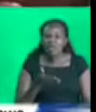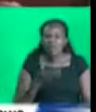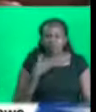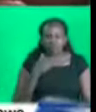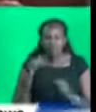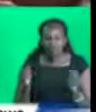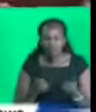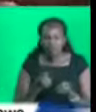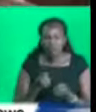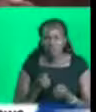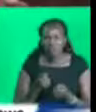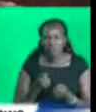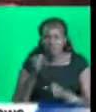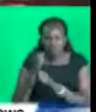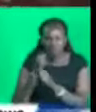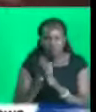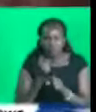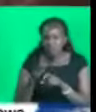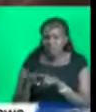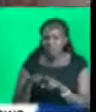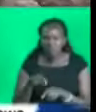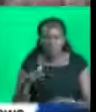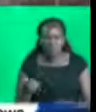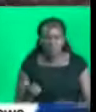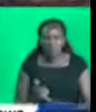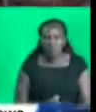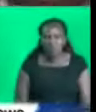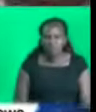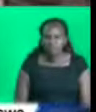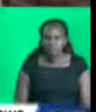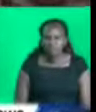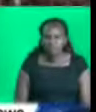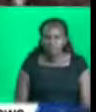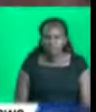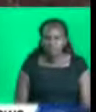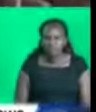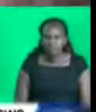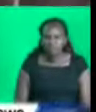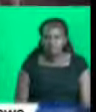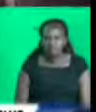atuoli mwenyewe ili tufanye kazi kama wafanyi kazi wa kampuni zingine.